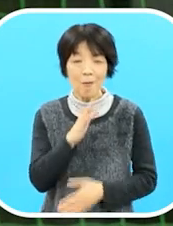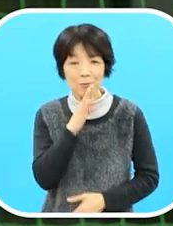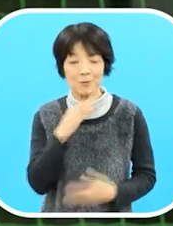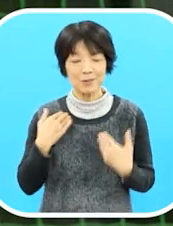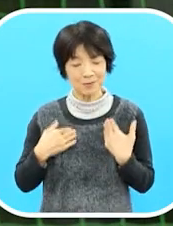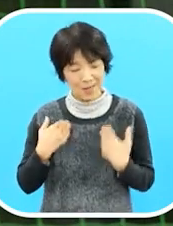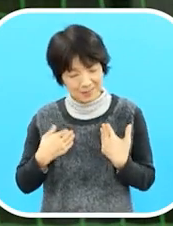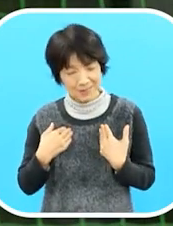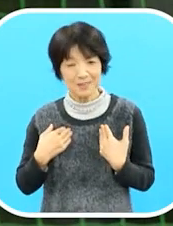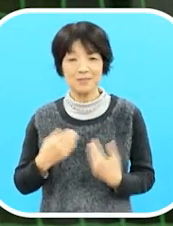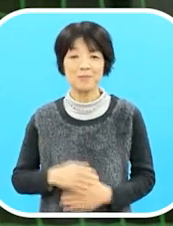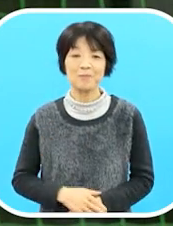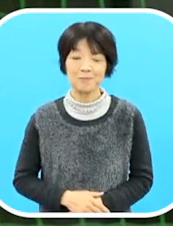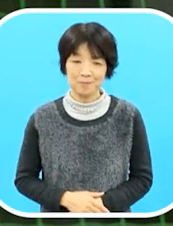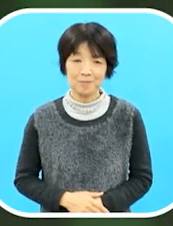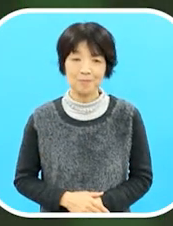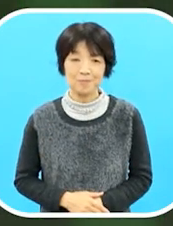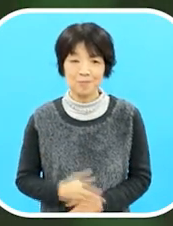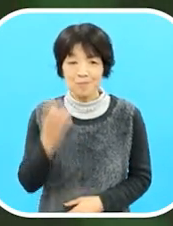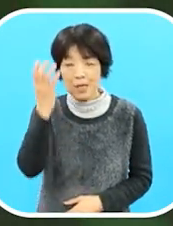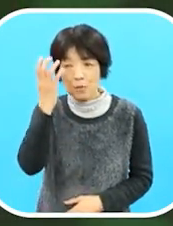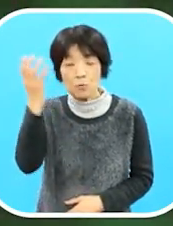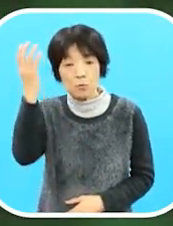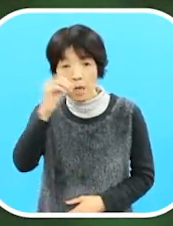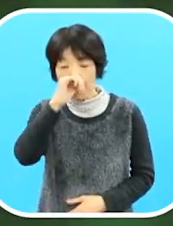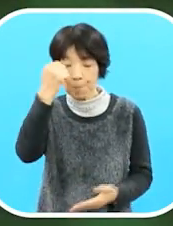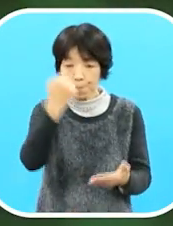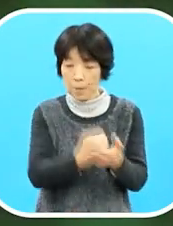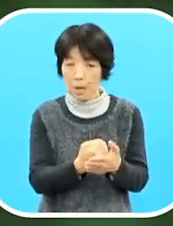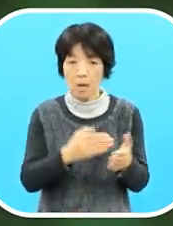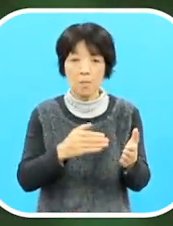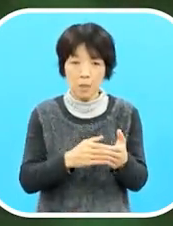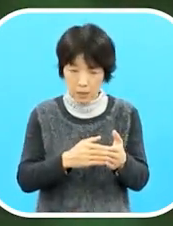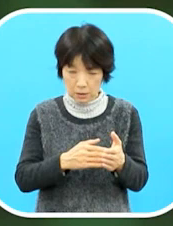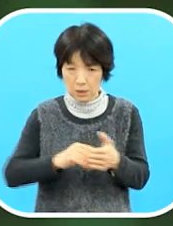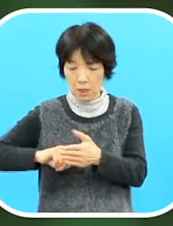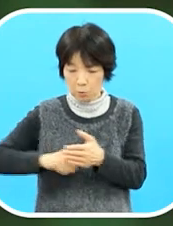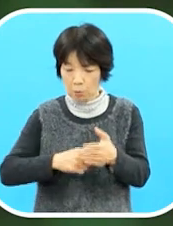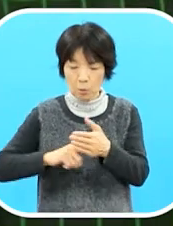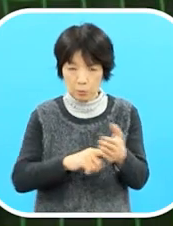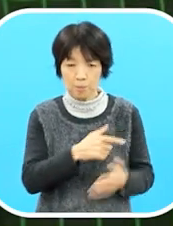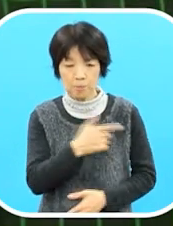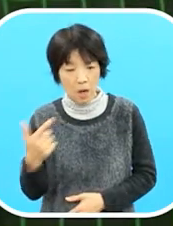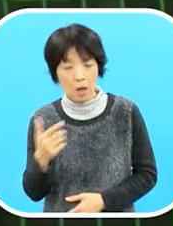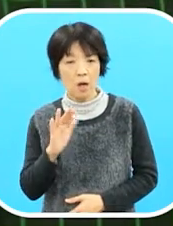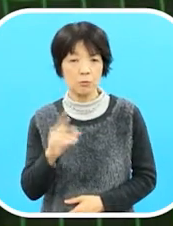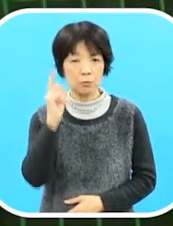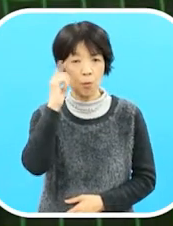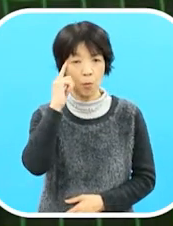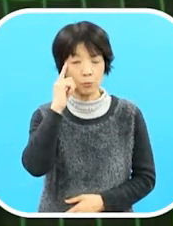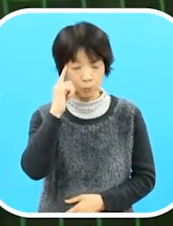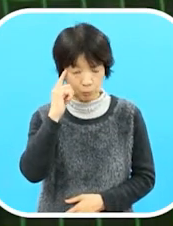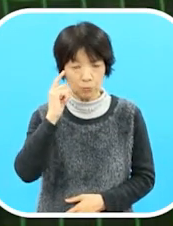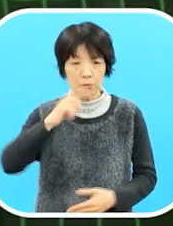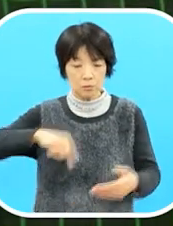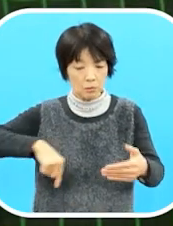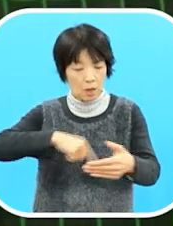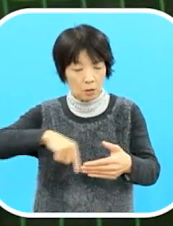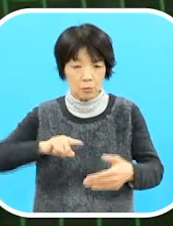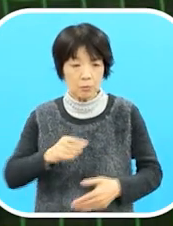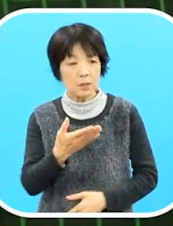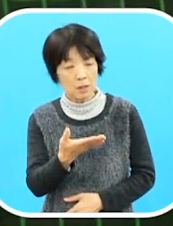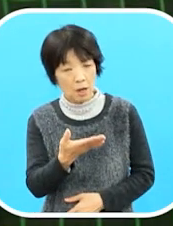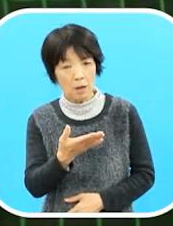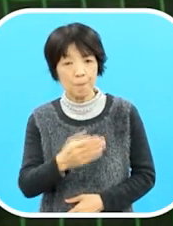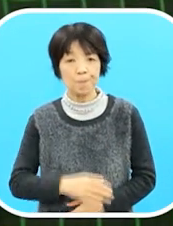当にすごく嬉しい気持ちでした。 夢を叶えるまでに相当な努力をされてきたと思うんですよ。どんな